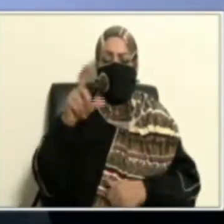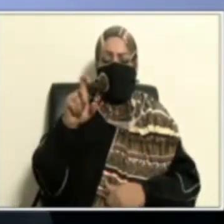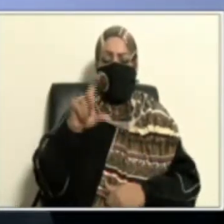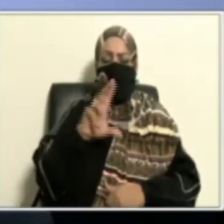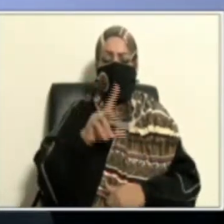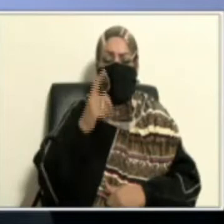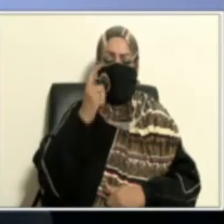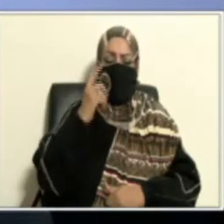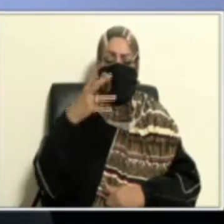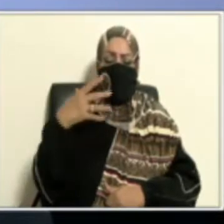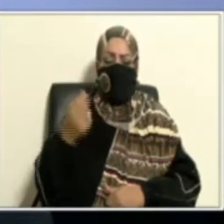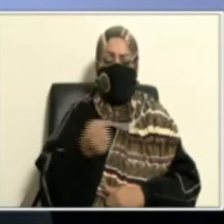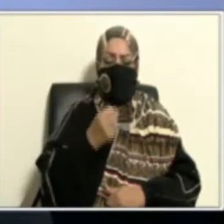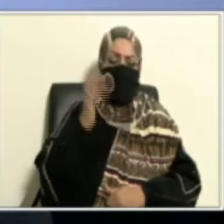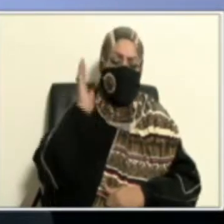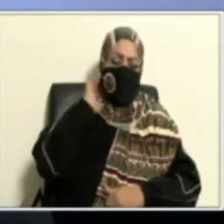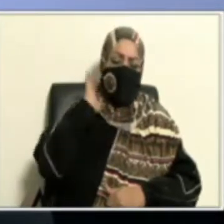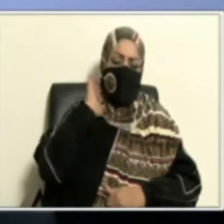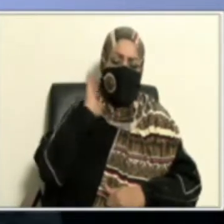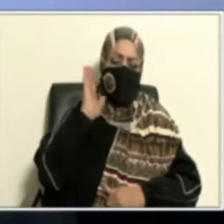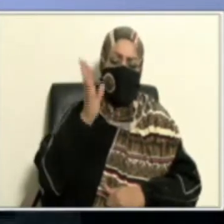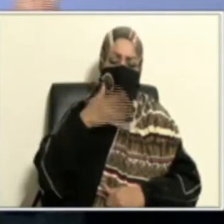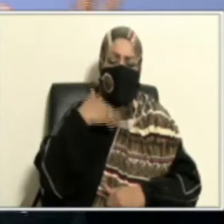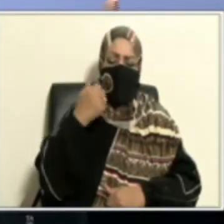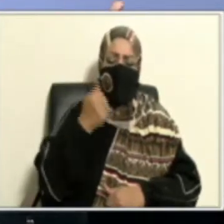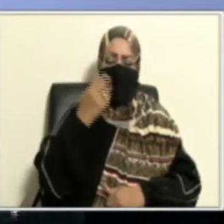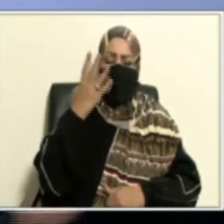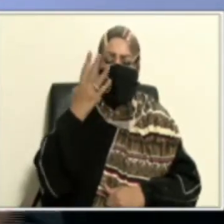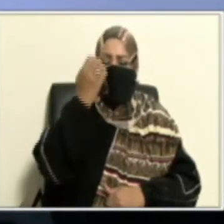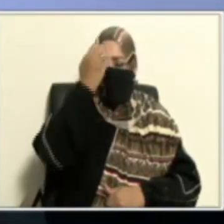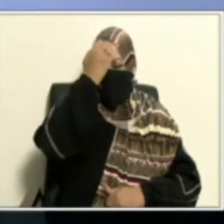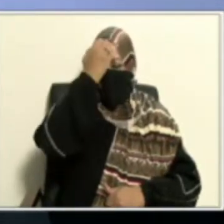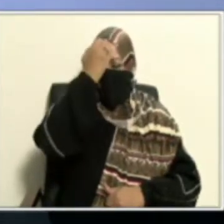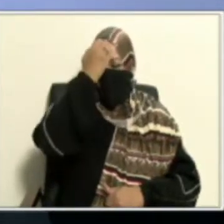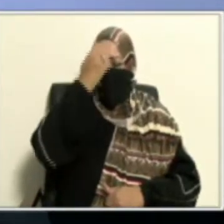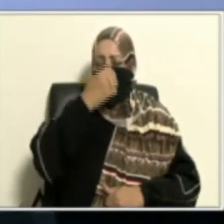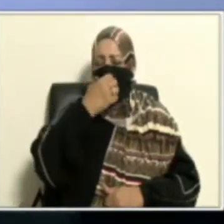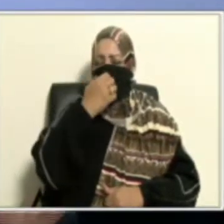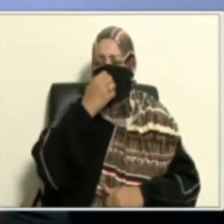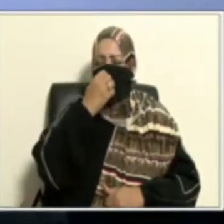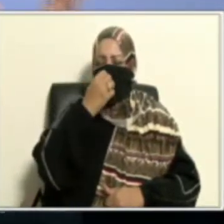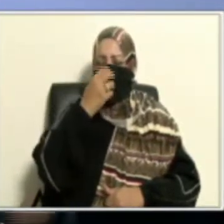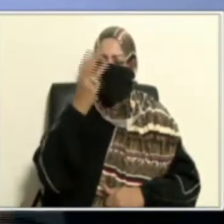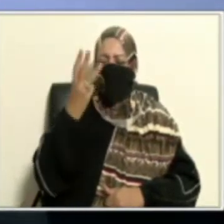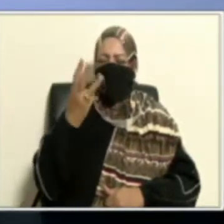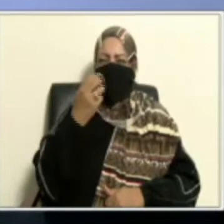ب3600 3400، باعتبار الشخص لما يبدأ عنده